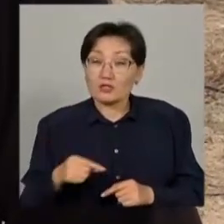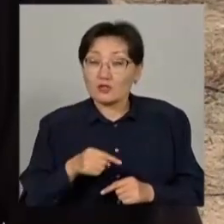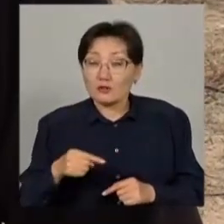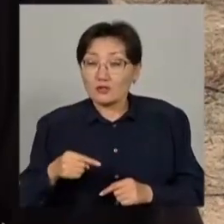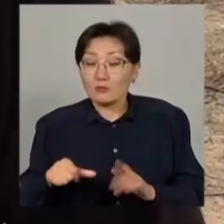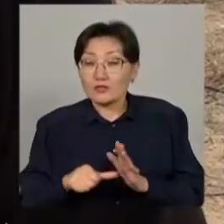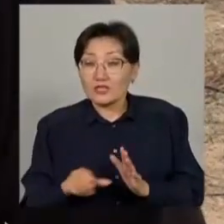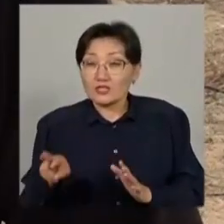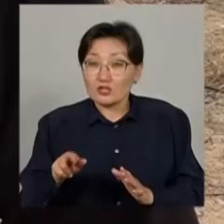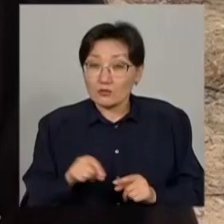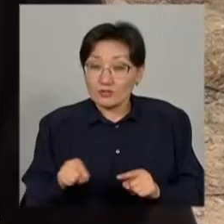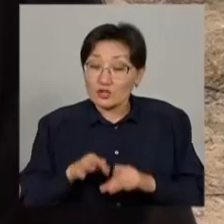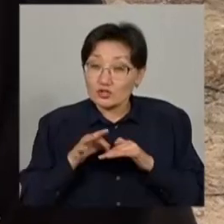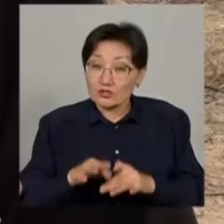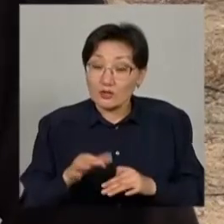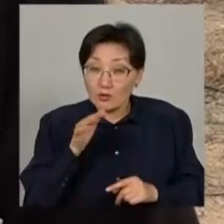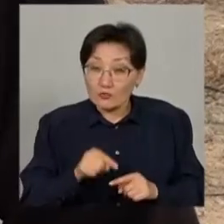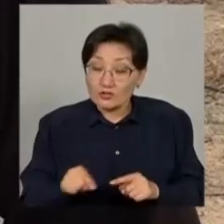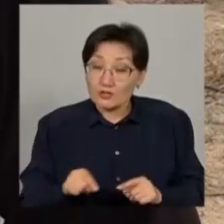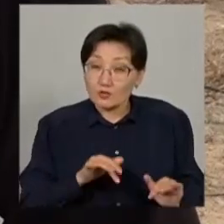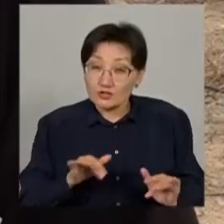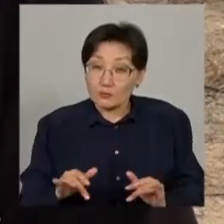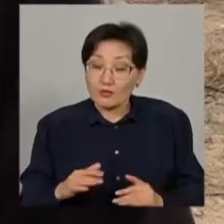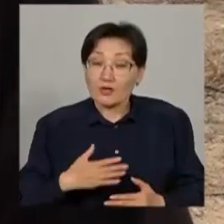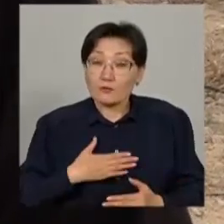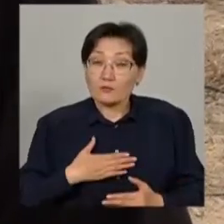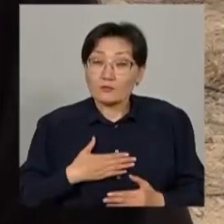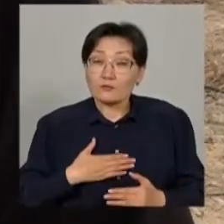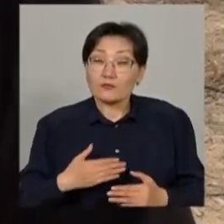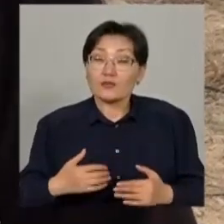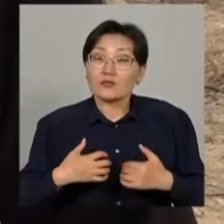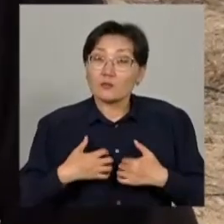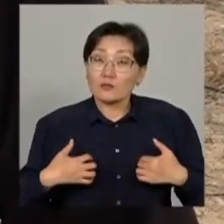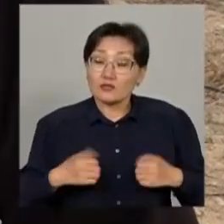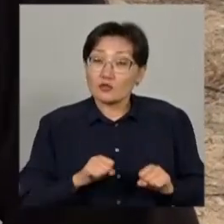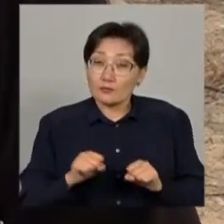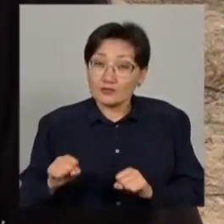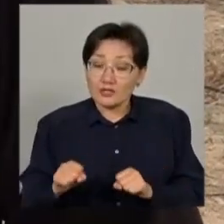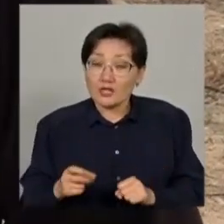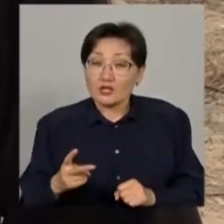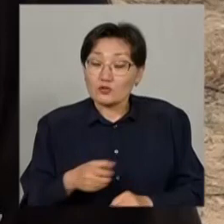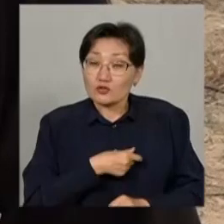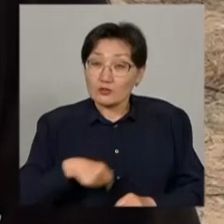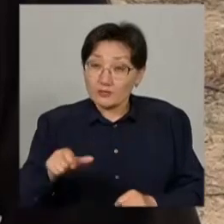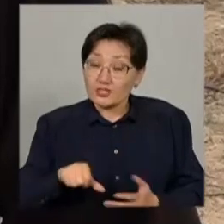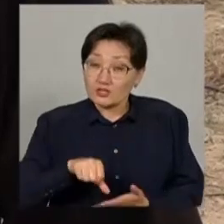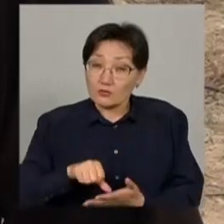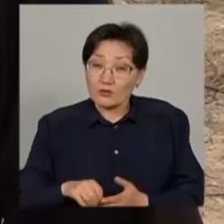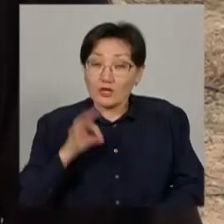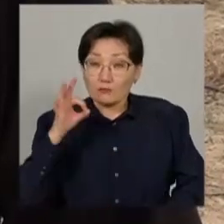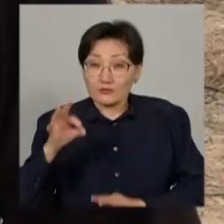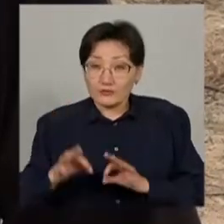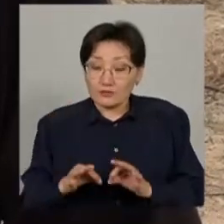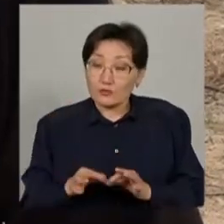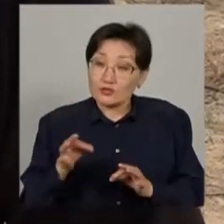жылдың 5-6 қаңтарға дейін өтеді. Сол акциялар бізге Ахоз Упромның 200-ден астам инспектор қатысады.